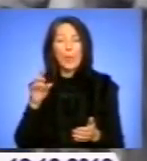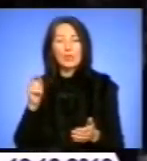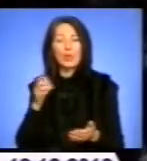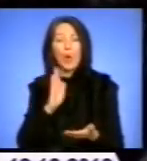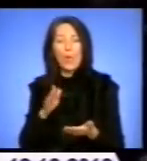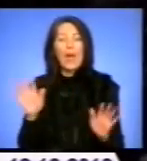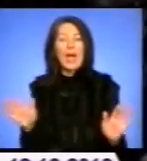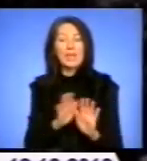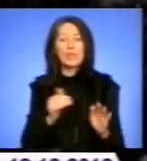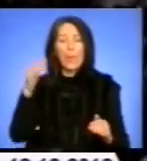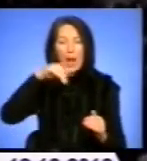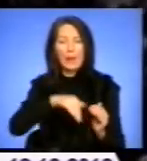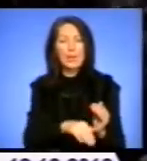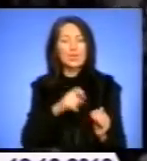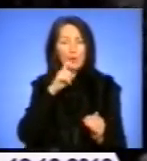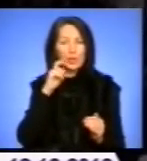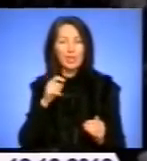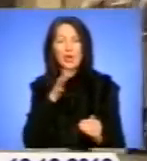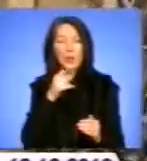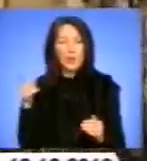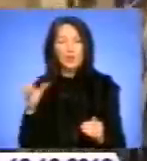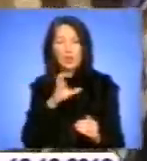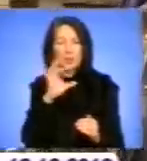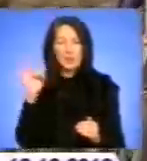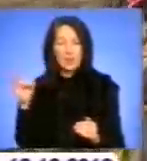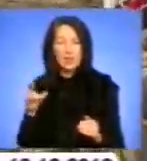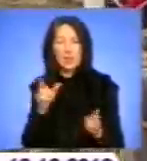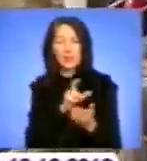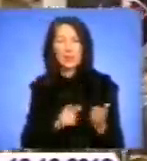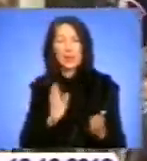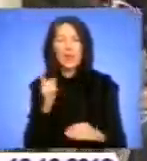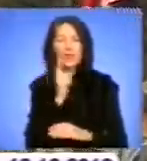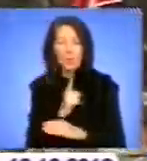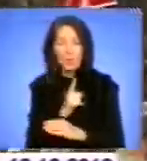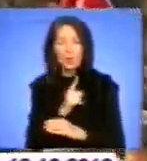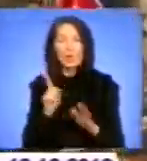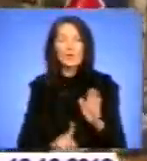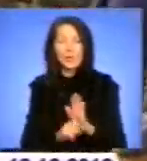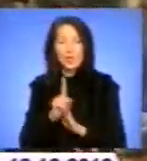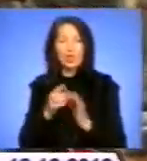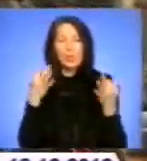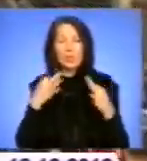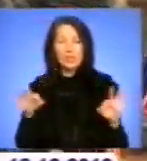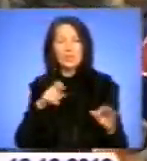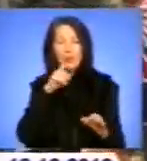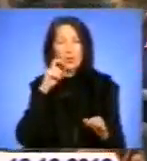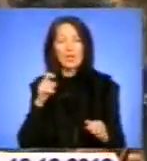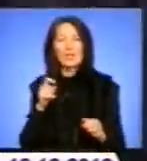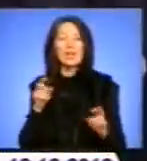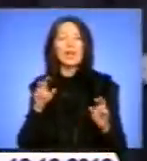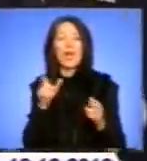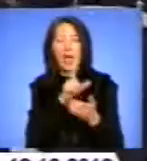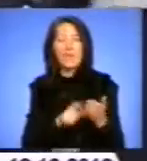У період Радянського Союзу твір було заборонено, і тільки зі встановленням незалежності України «Ще не вмерла Україна» офіційно визнається як